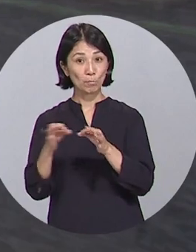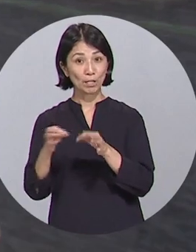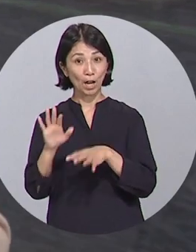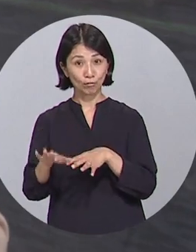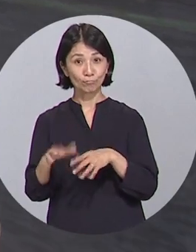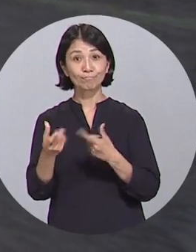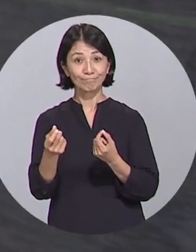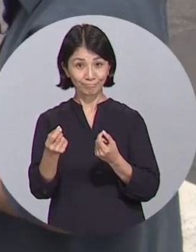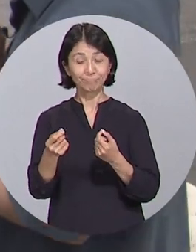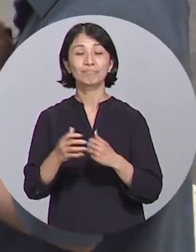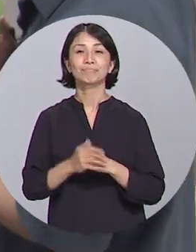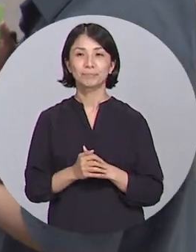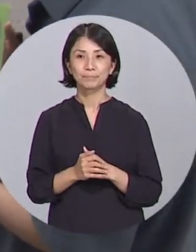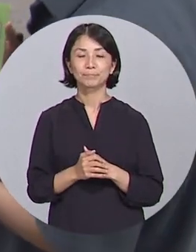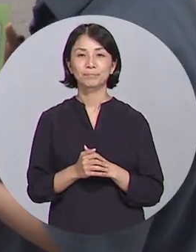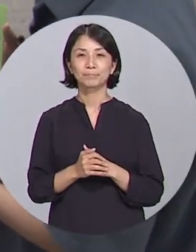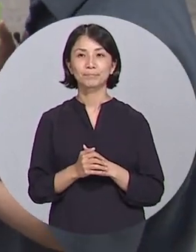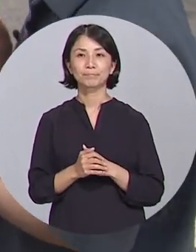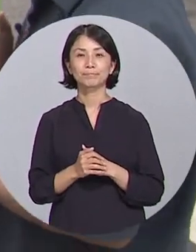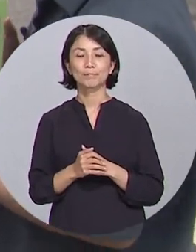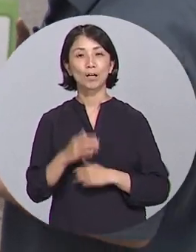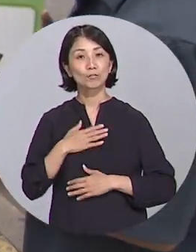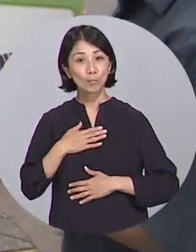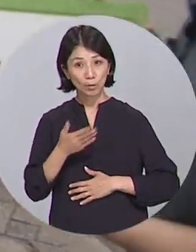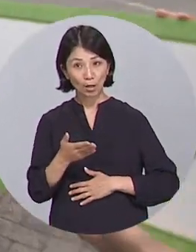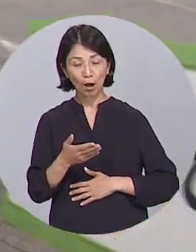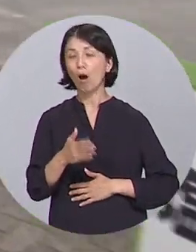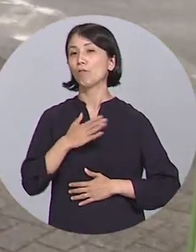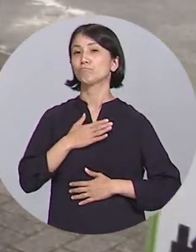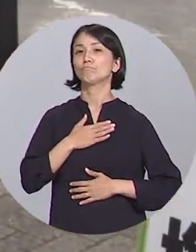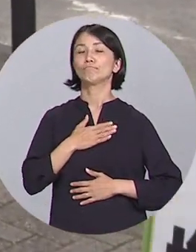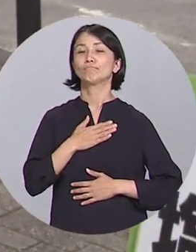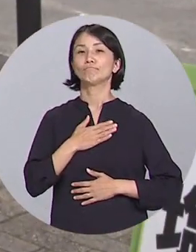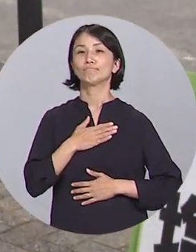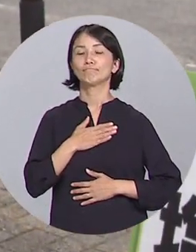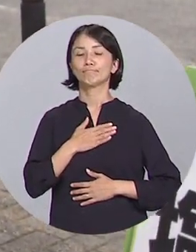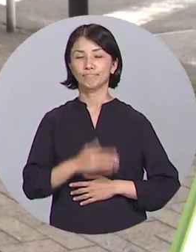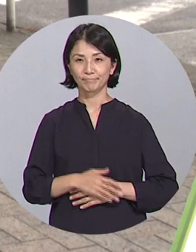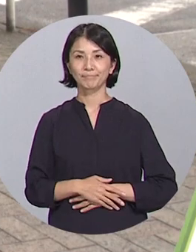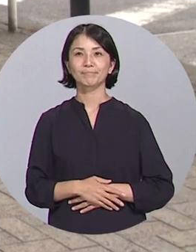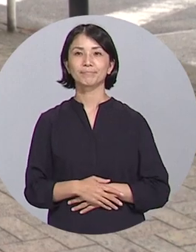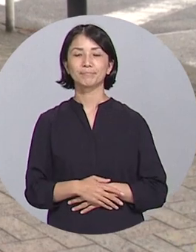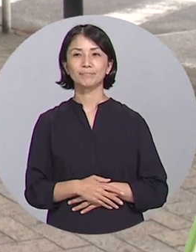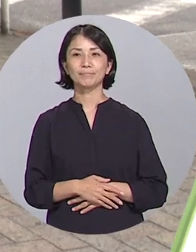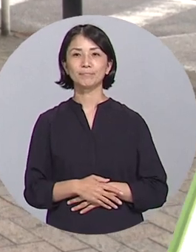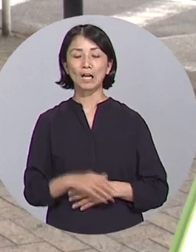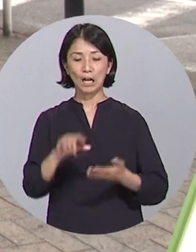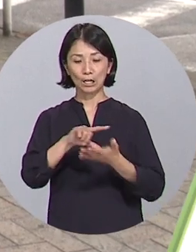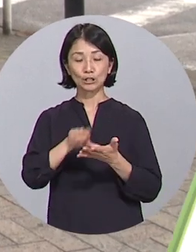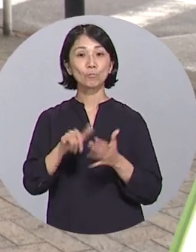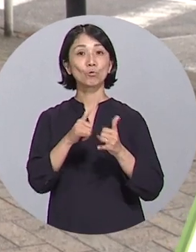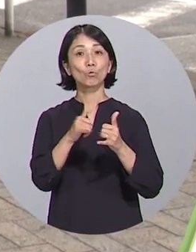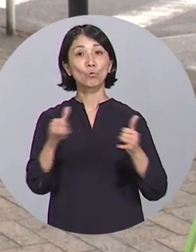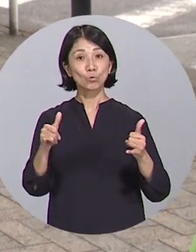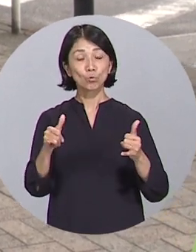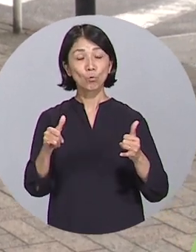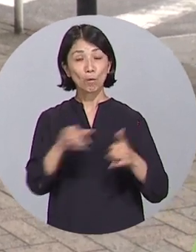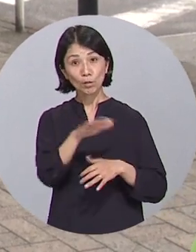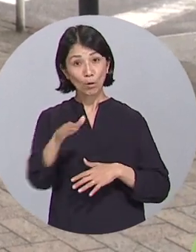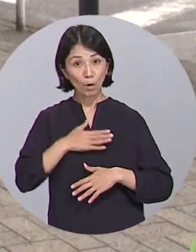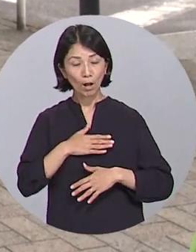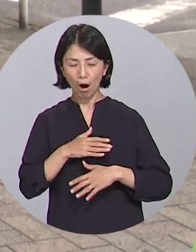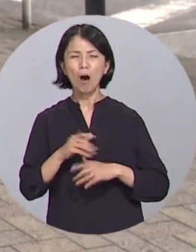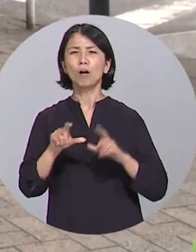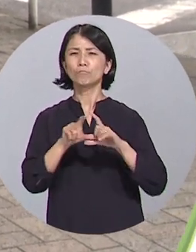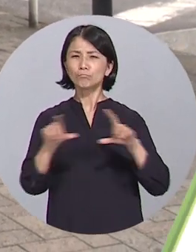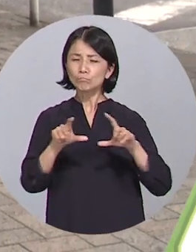ですよ。 この辺でよく売ってるやつ、はい、塩あんびんってご存知ですか？ 知ってますか、はい、知ってます。 じゃあ結構地元の方だったら聞いたらみんなわかるか、 絶